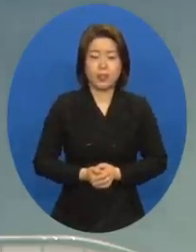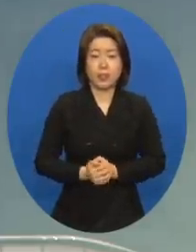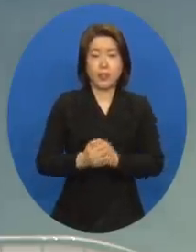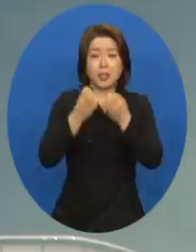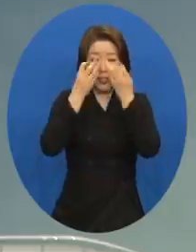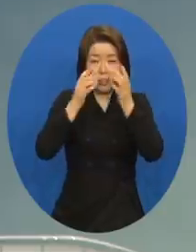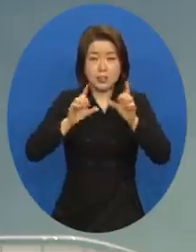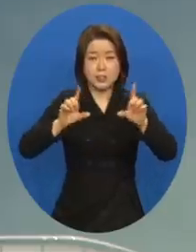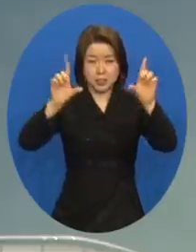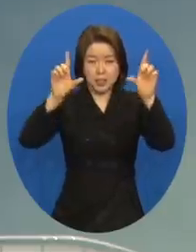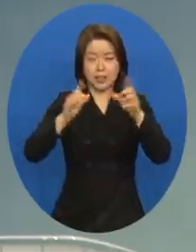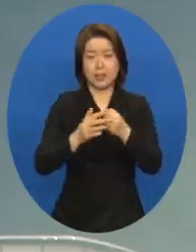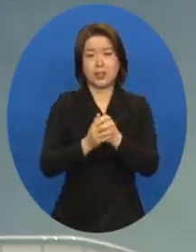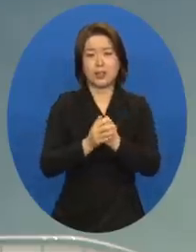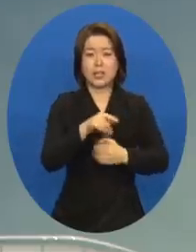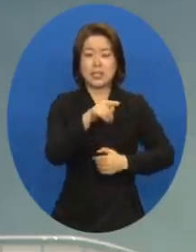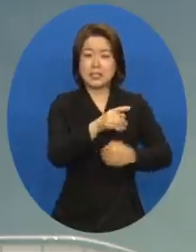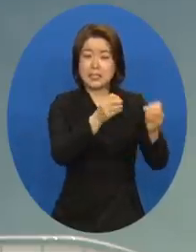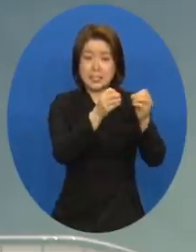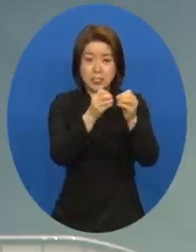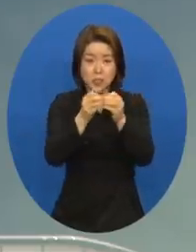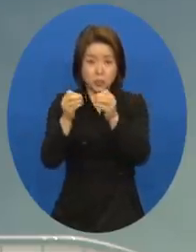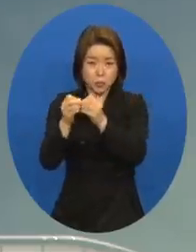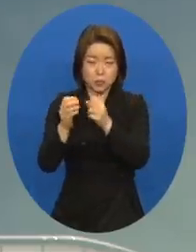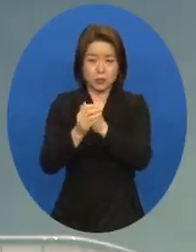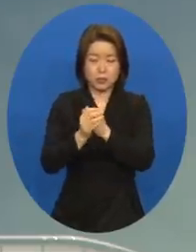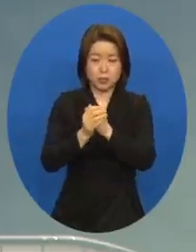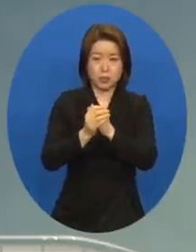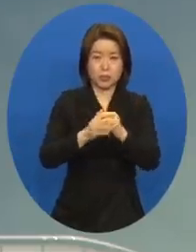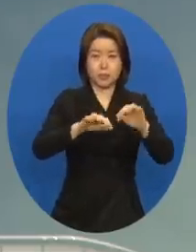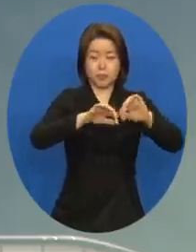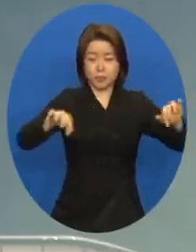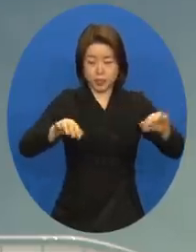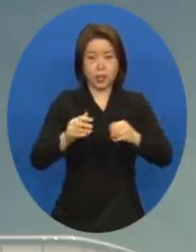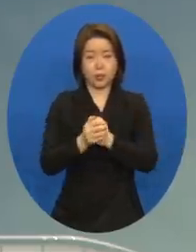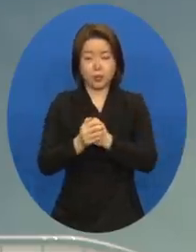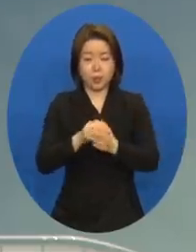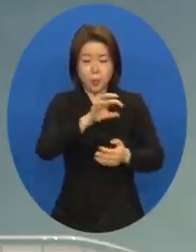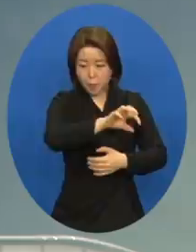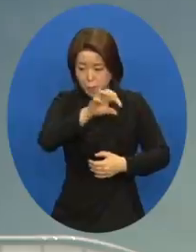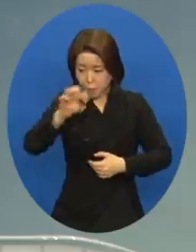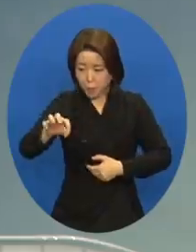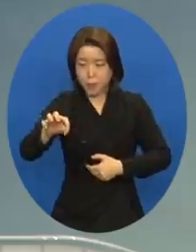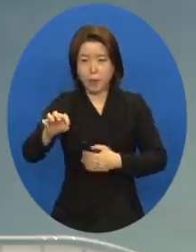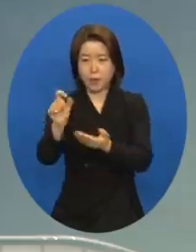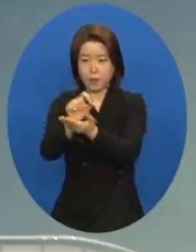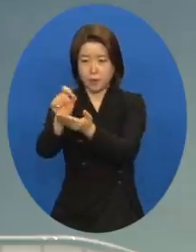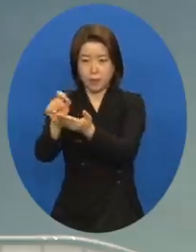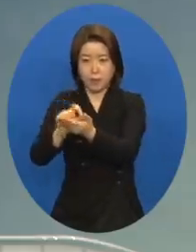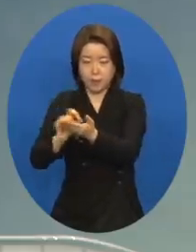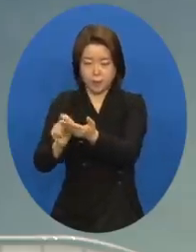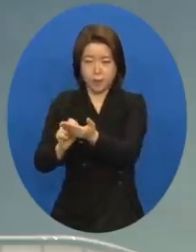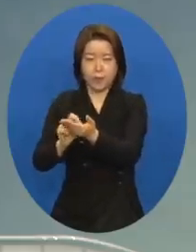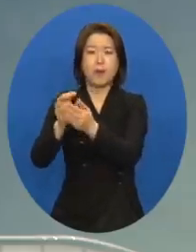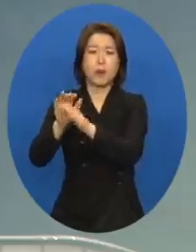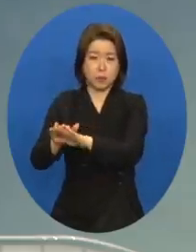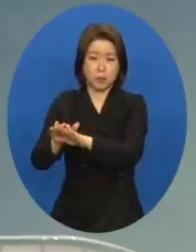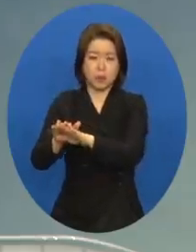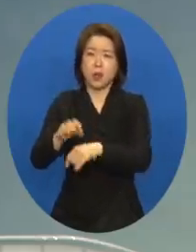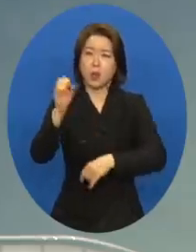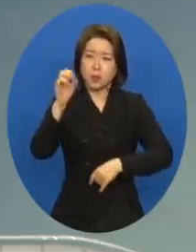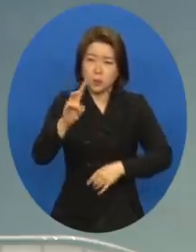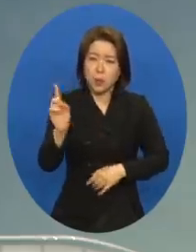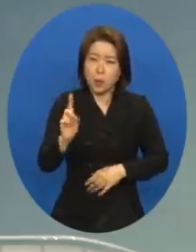새해에는 요 구절을 따로 여러분 떼서 기록을 해두거나